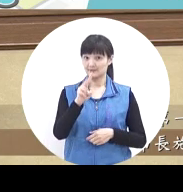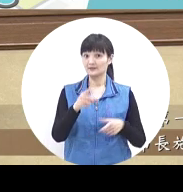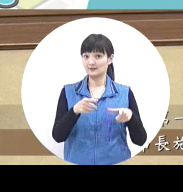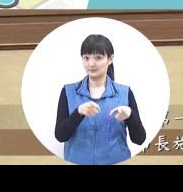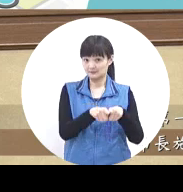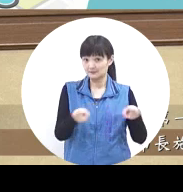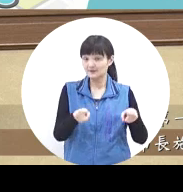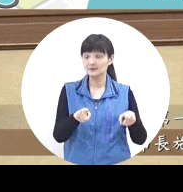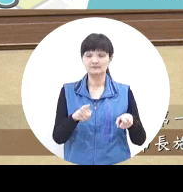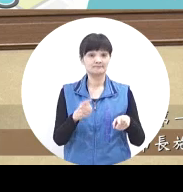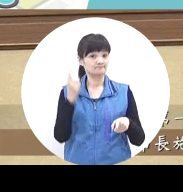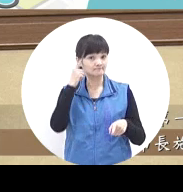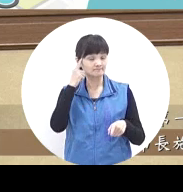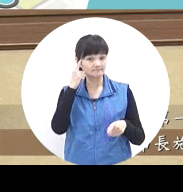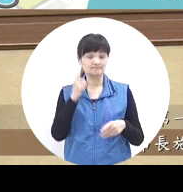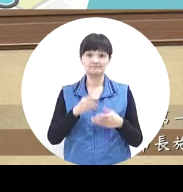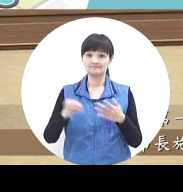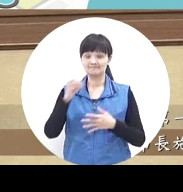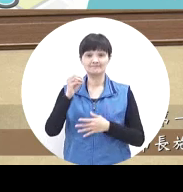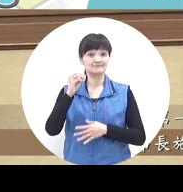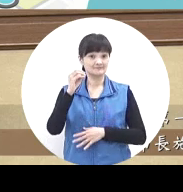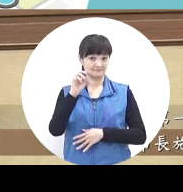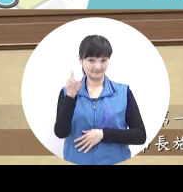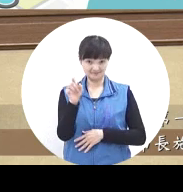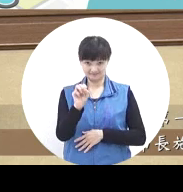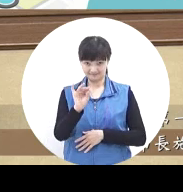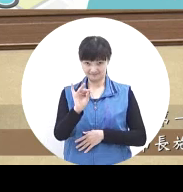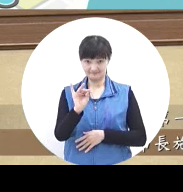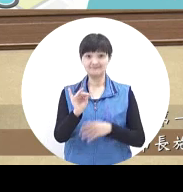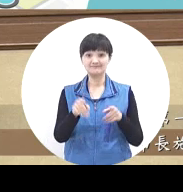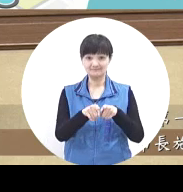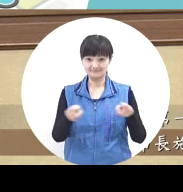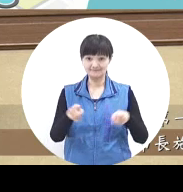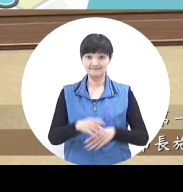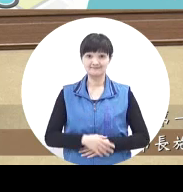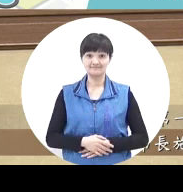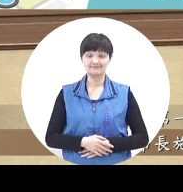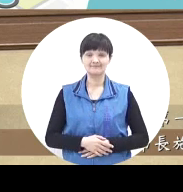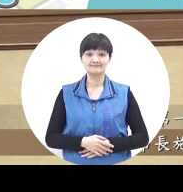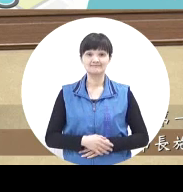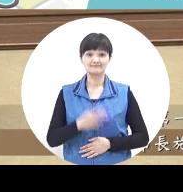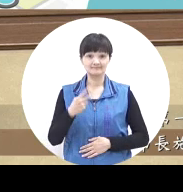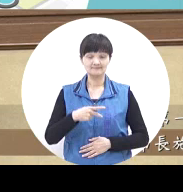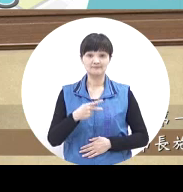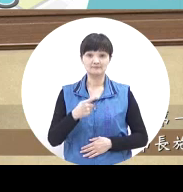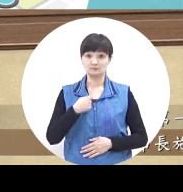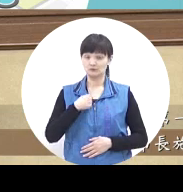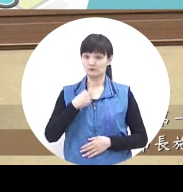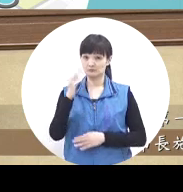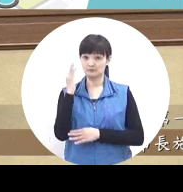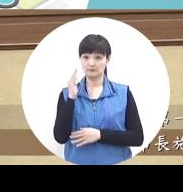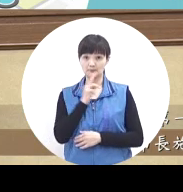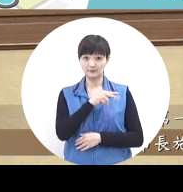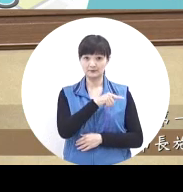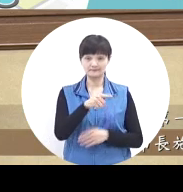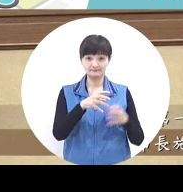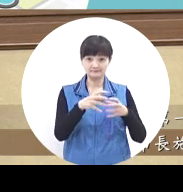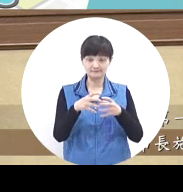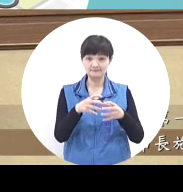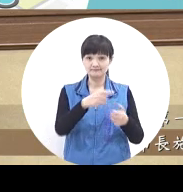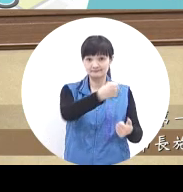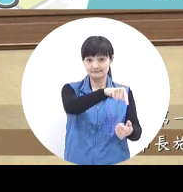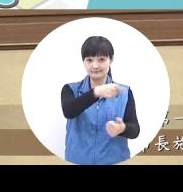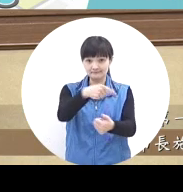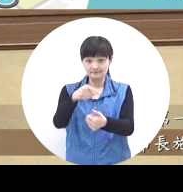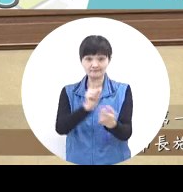限来补助2年。当然最重要的，我们整个辅导团队要进到里面，一家一家的跟业者